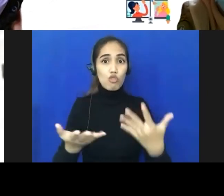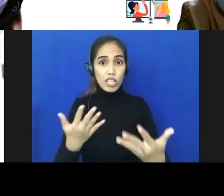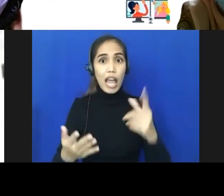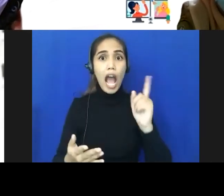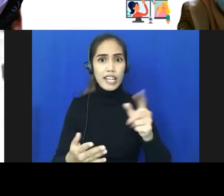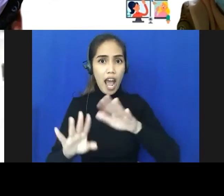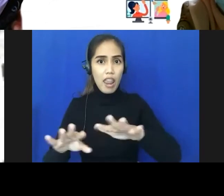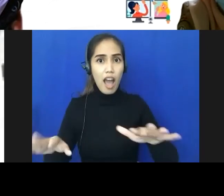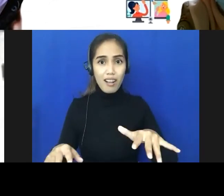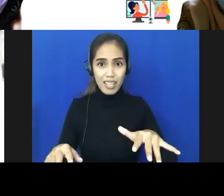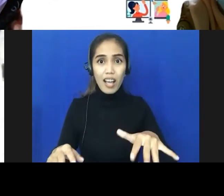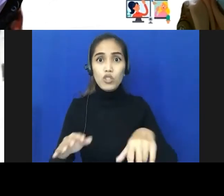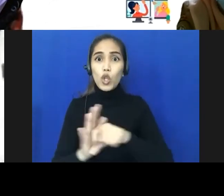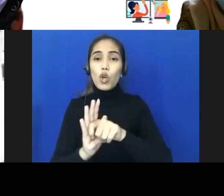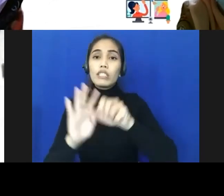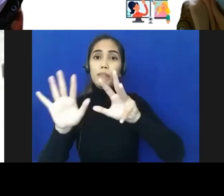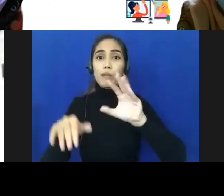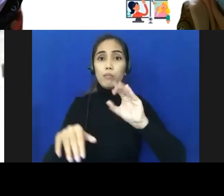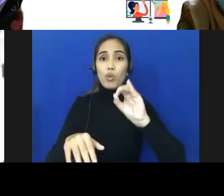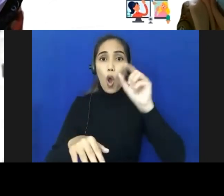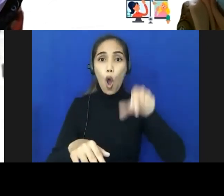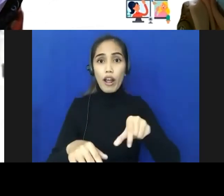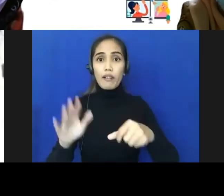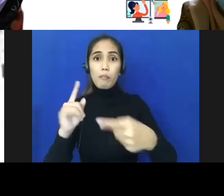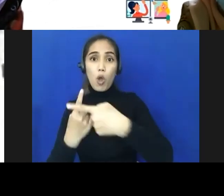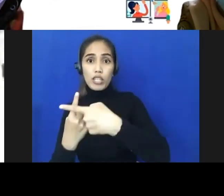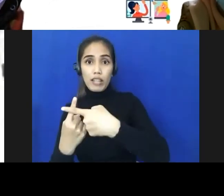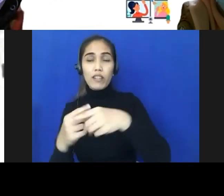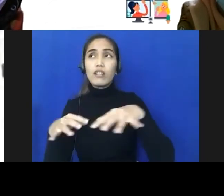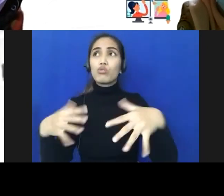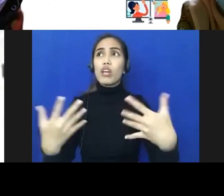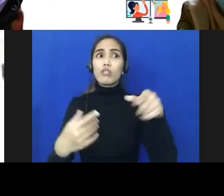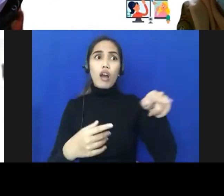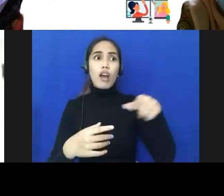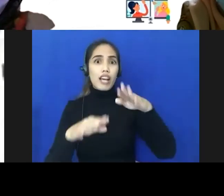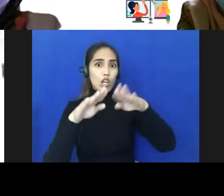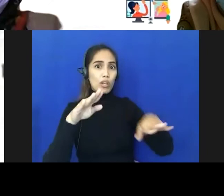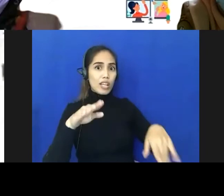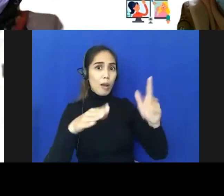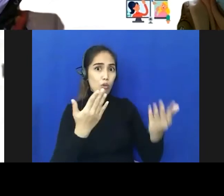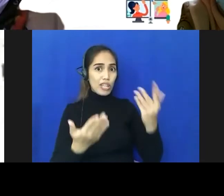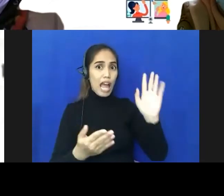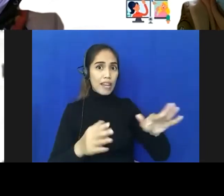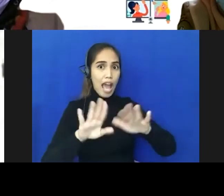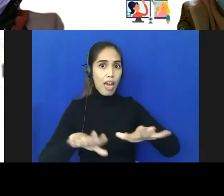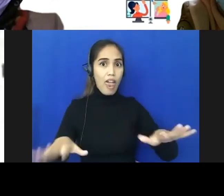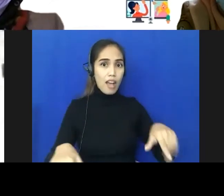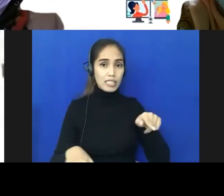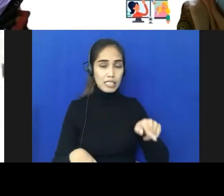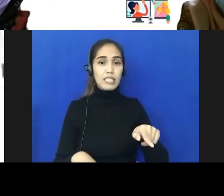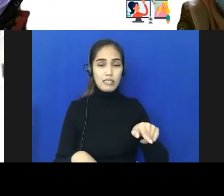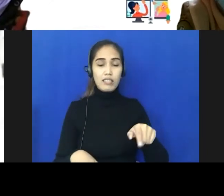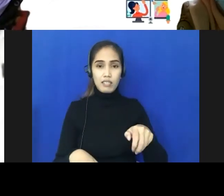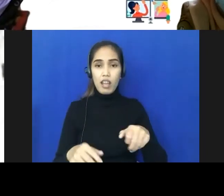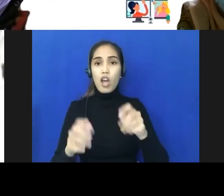kita kunjungan ya dengan kala tertentu gitu, tidak rutin, kami juga membagikan nomor